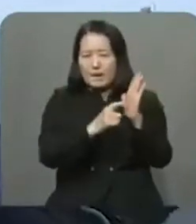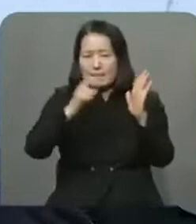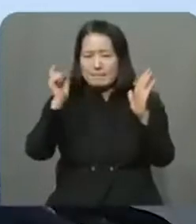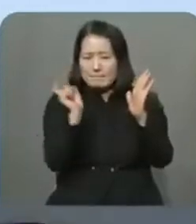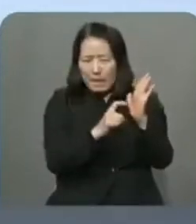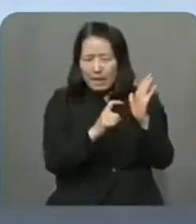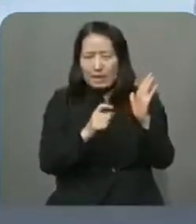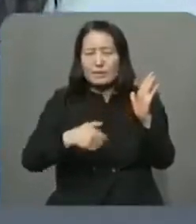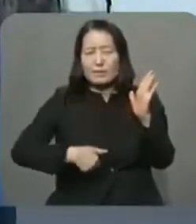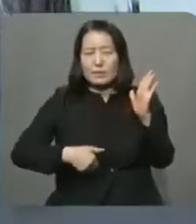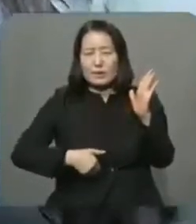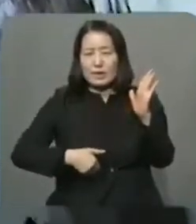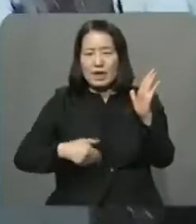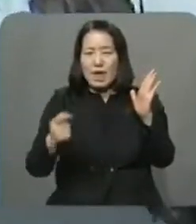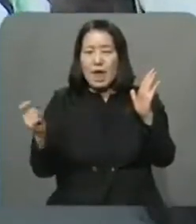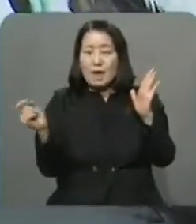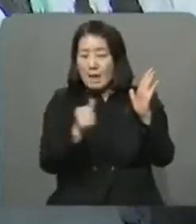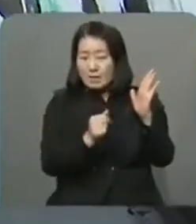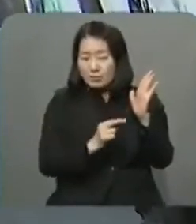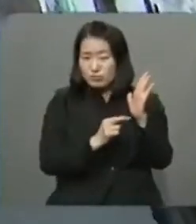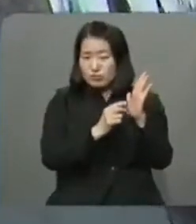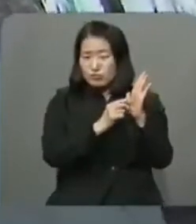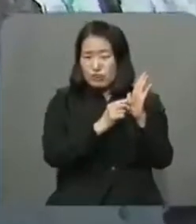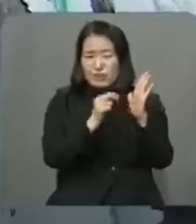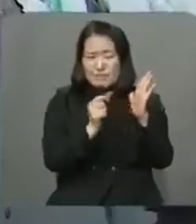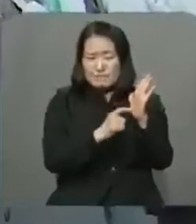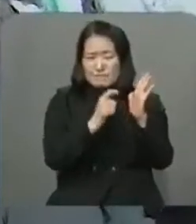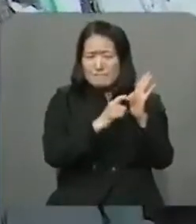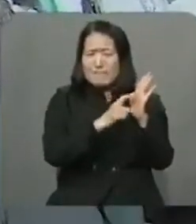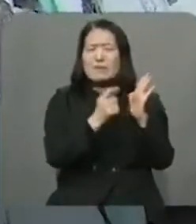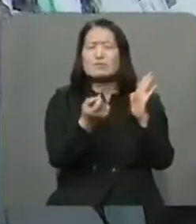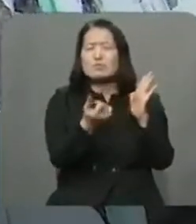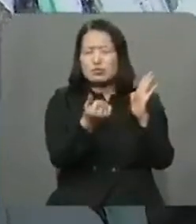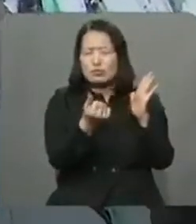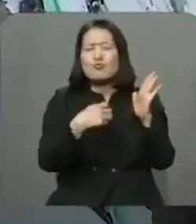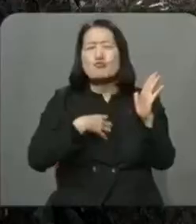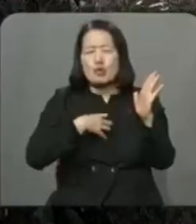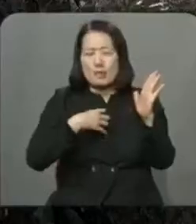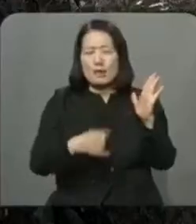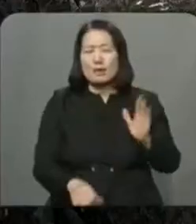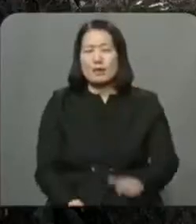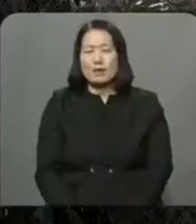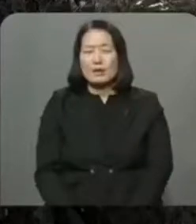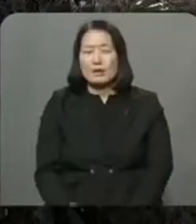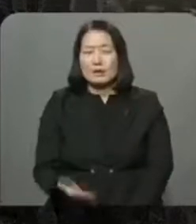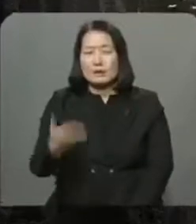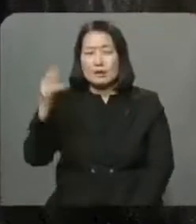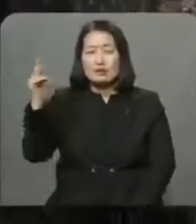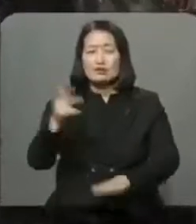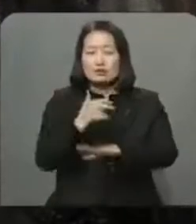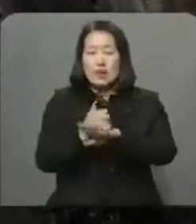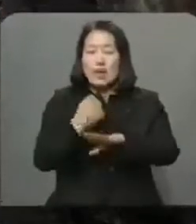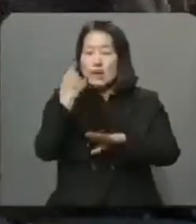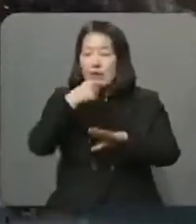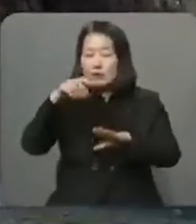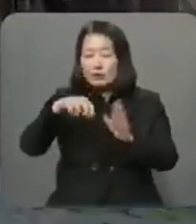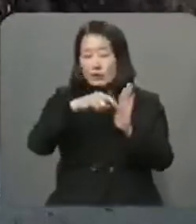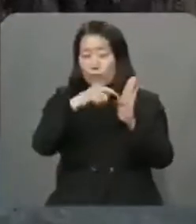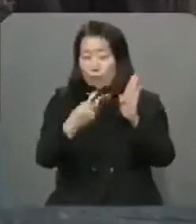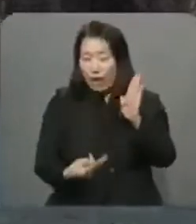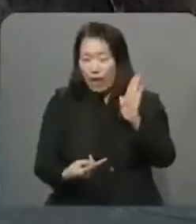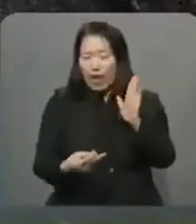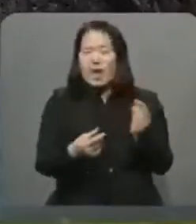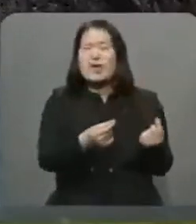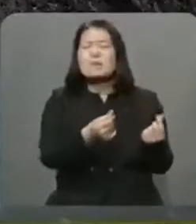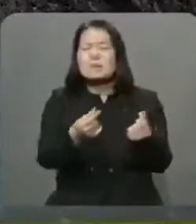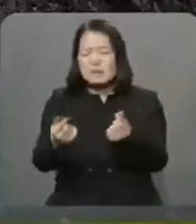고정되지 않았거나 빨리 올라가려고 핀을 적게 박은 경우 특히 위험합니다. 지난 주말 양구에서 일어난 추락 사고도